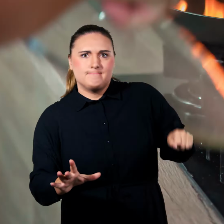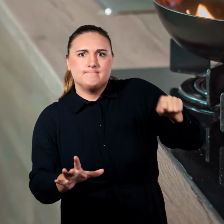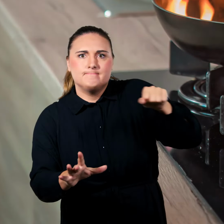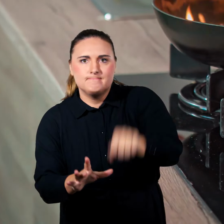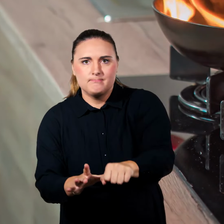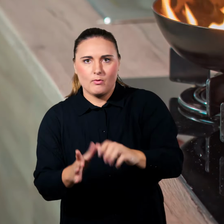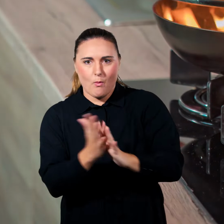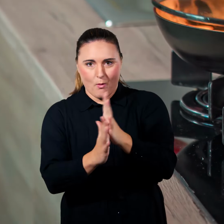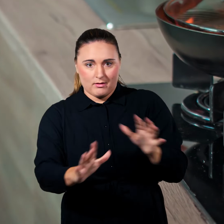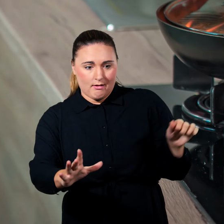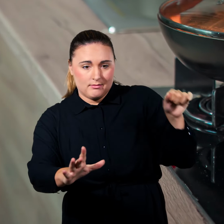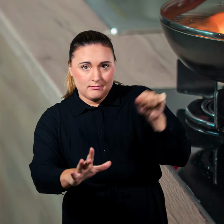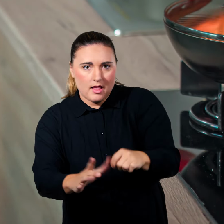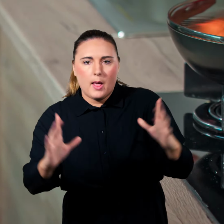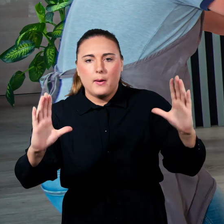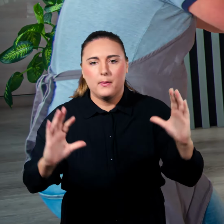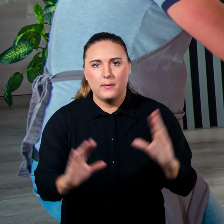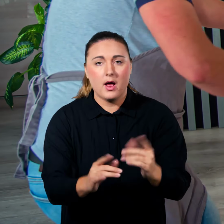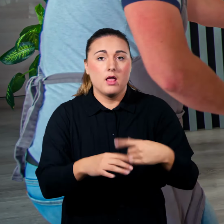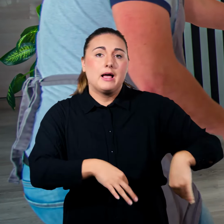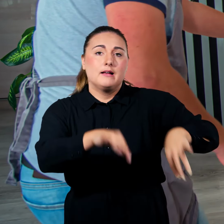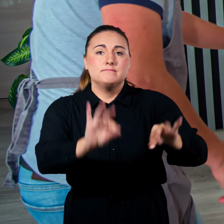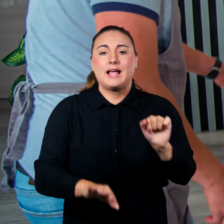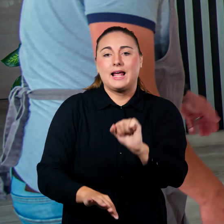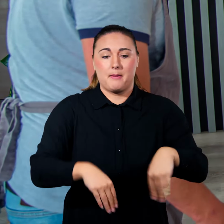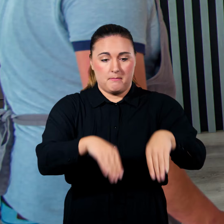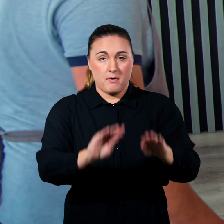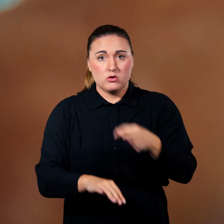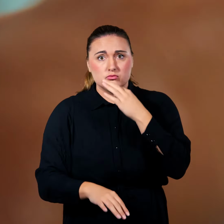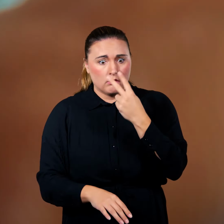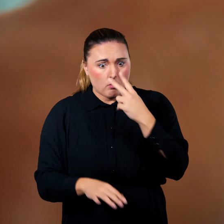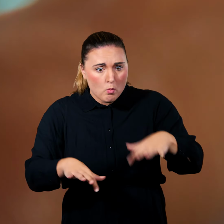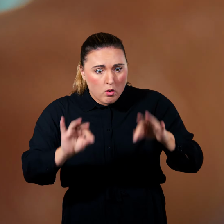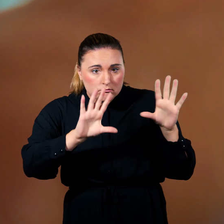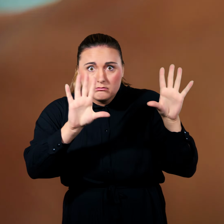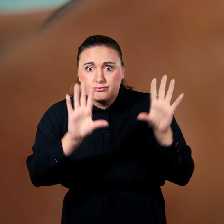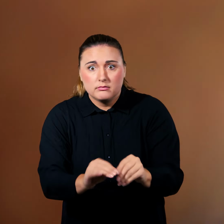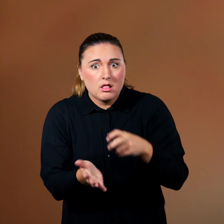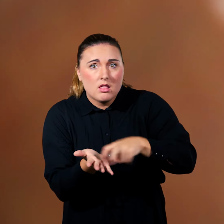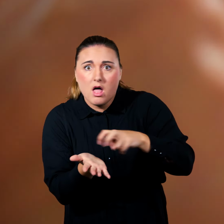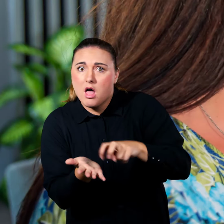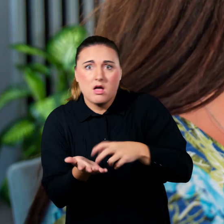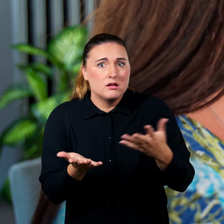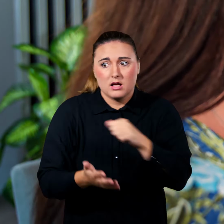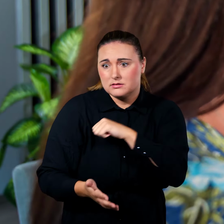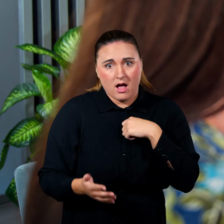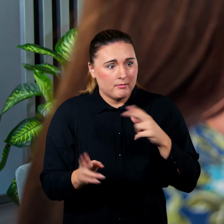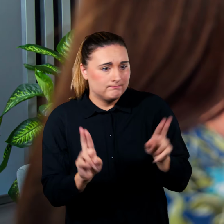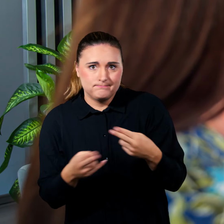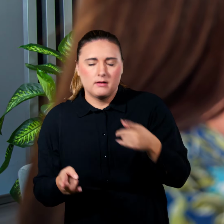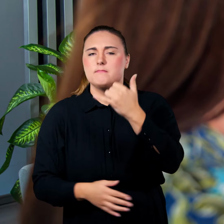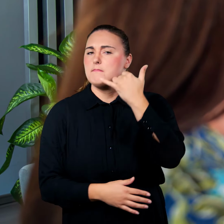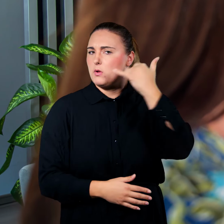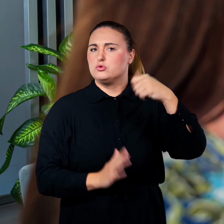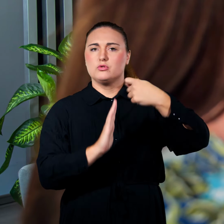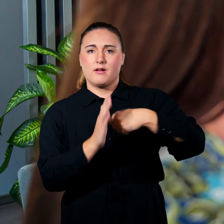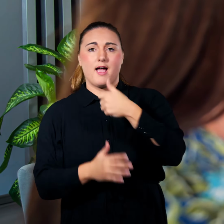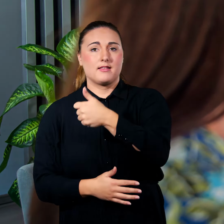ali omejiti začetni požar s pokrovko ali mokro krpo. Če ugotovite, da ognja ne morete pogasiti sami, pokličite na